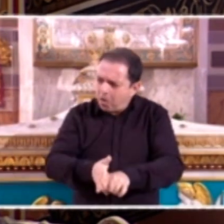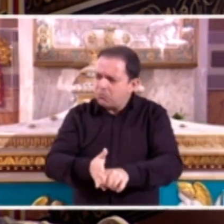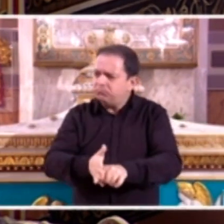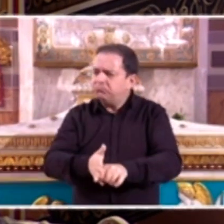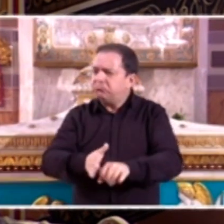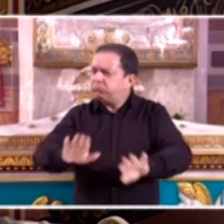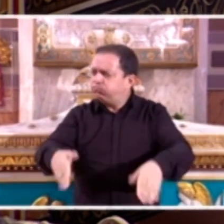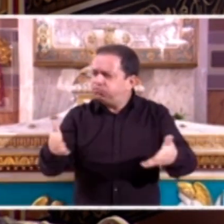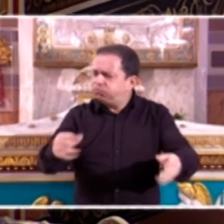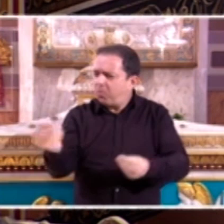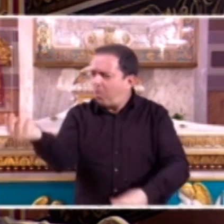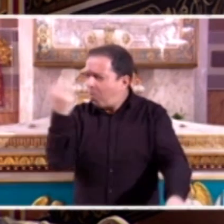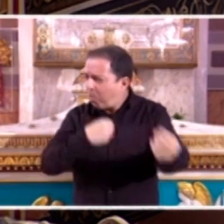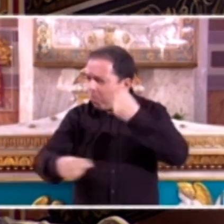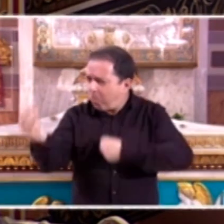σιτευτών θύσατε